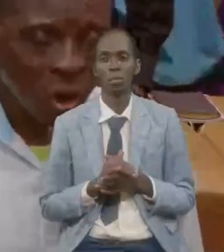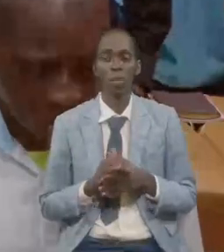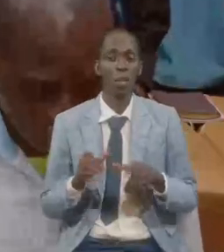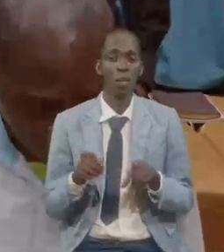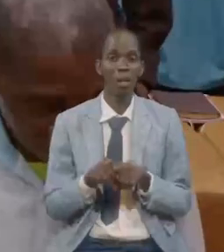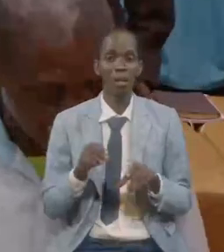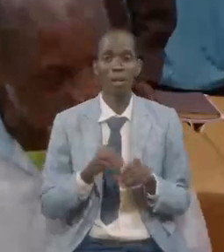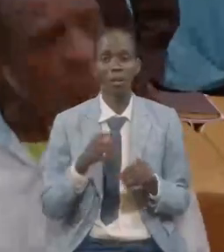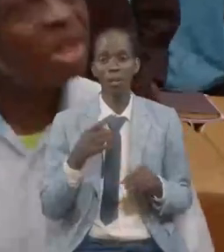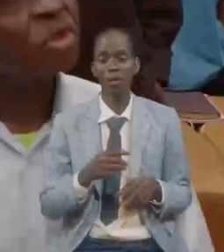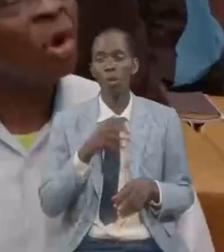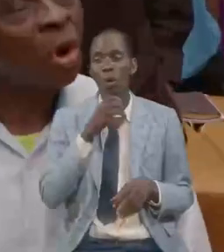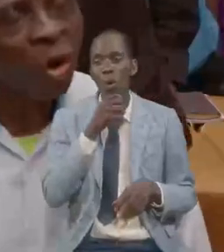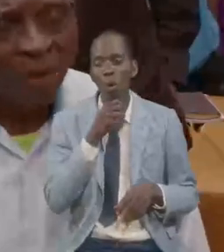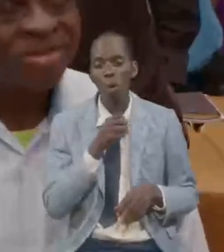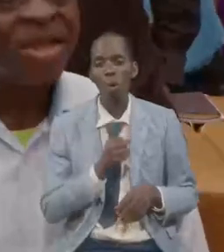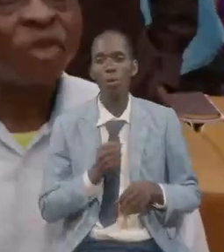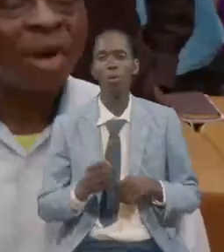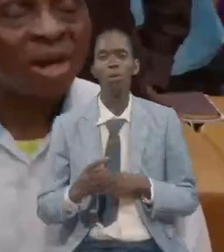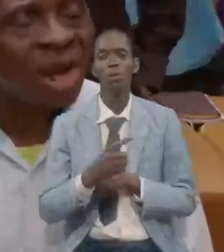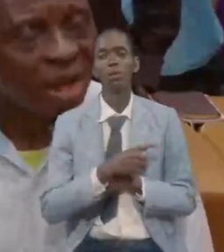nous n'y cédons pas